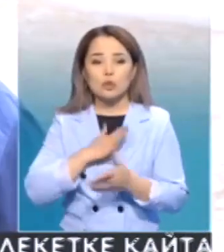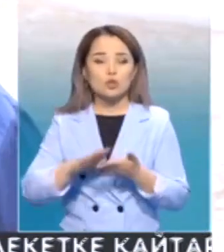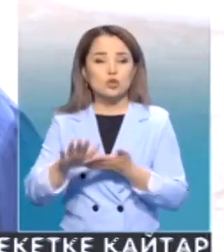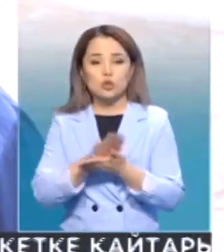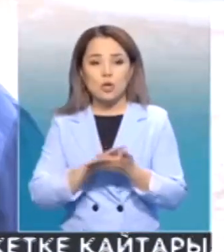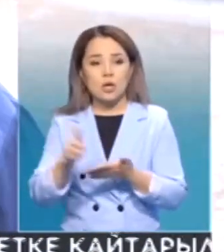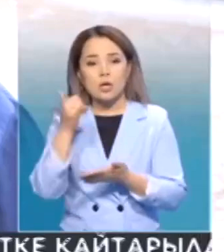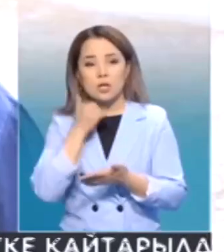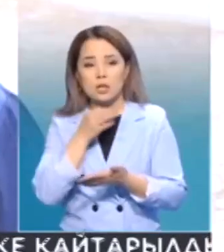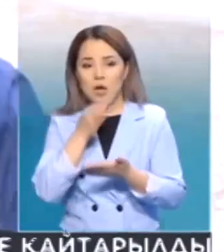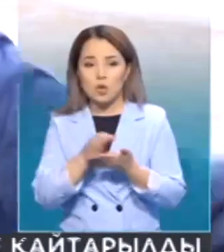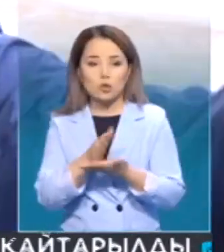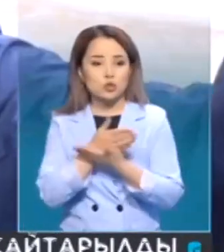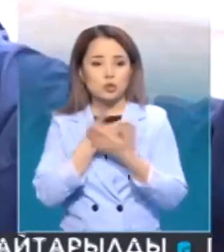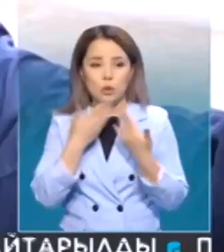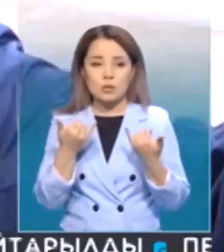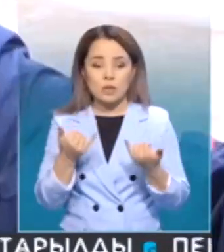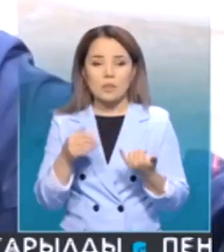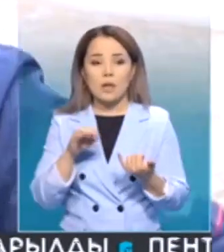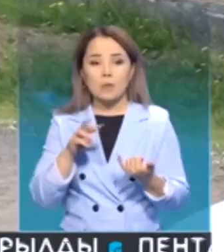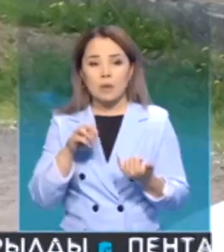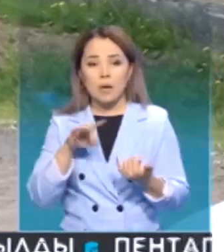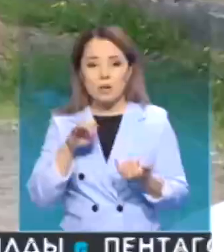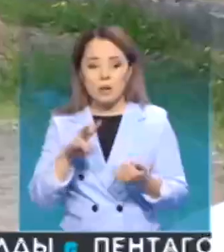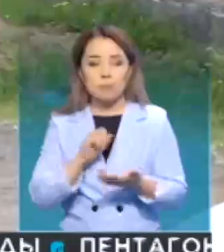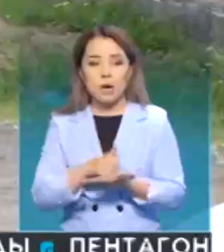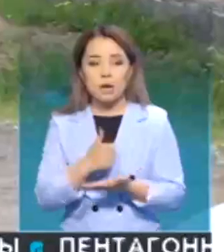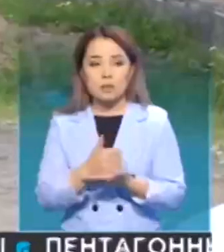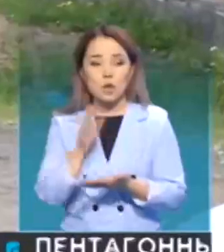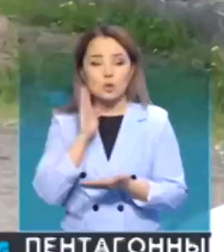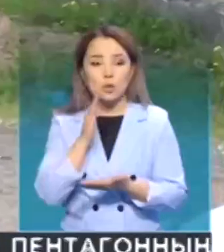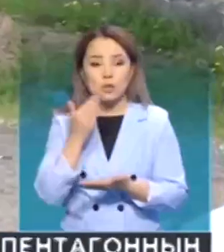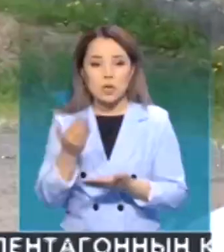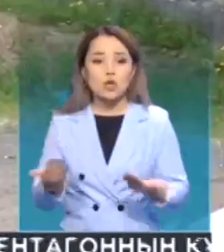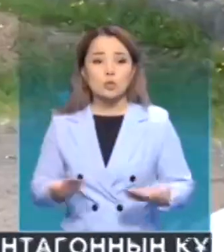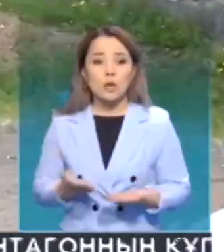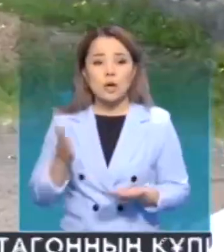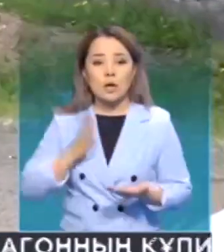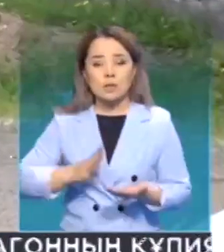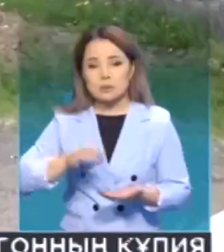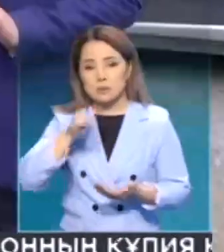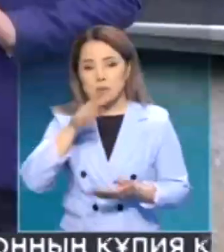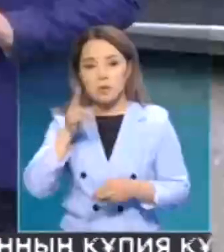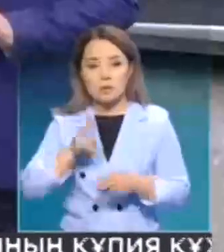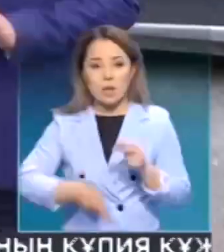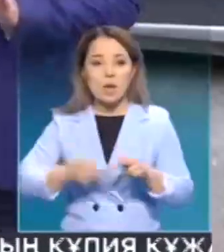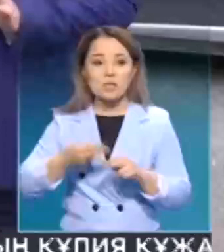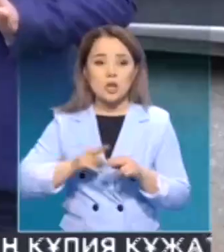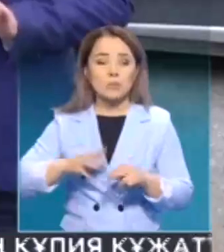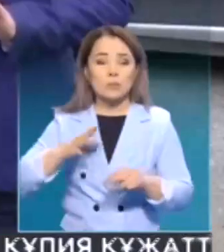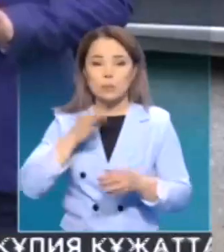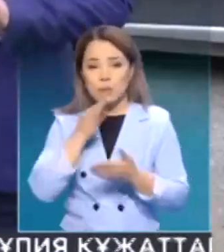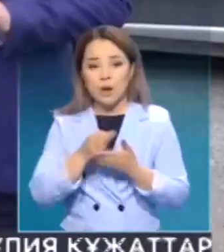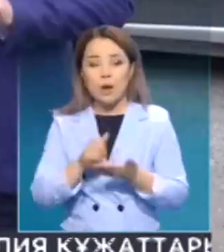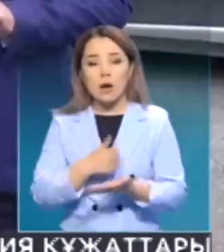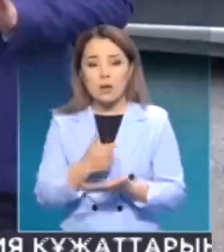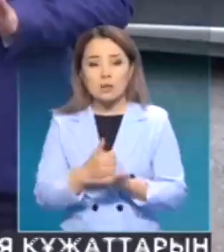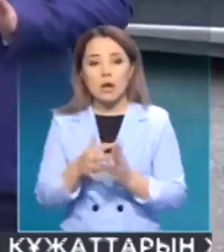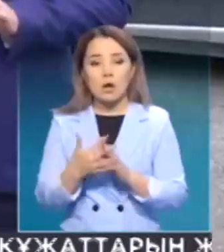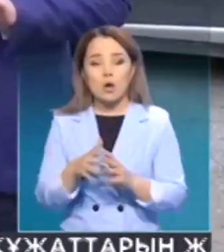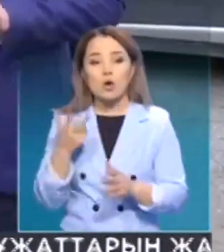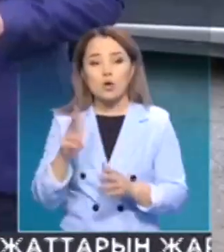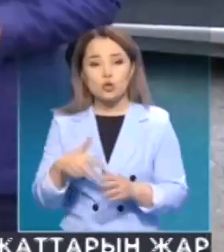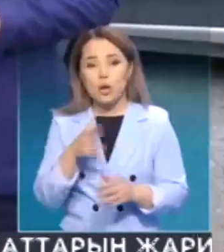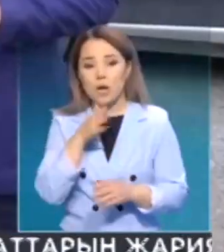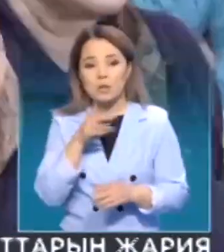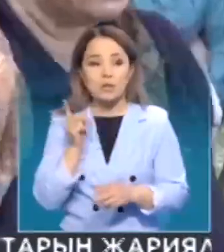телефондарды көтермейді абсолютно. Темірланның басшысы судың. Тұрғындардың шыдамы әбден таусылған. Сөйте тұра ауыл әкімі оларды 3 сағат